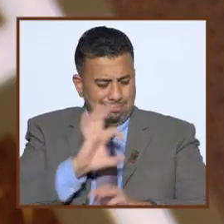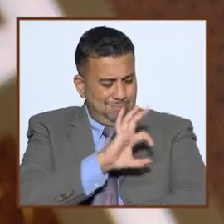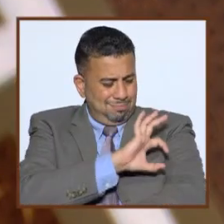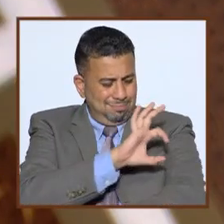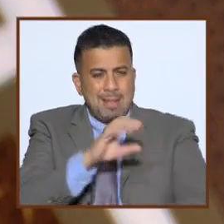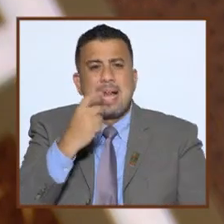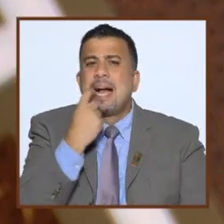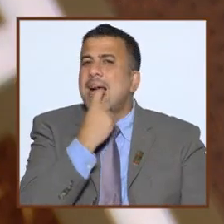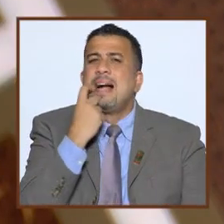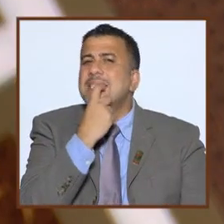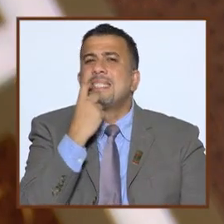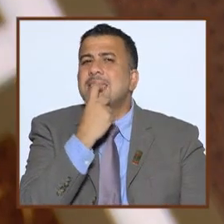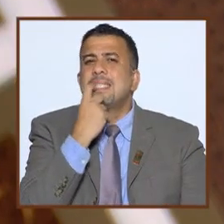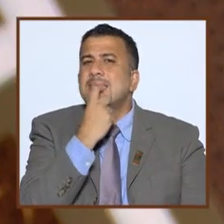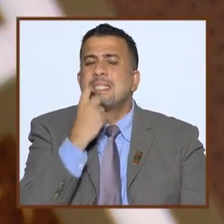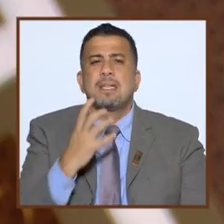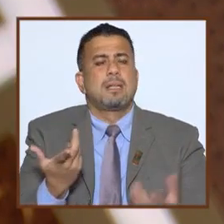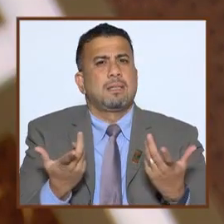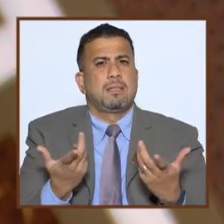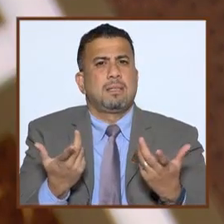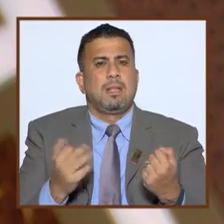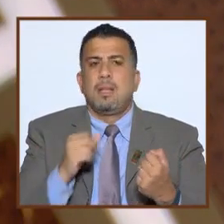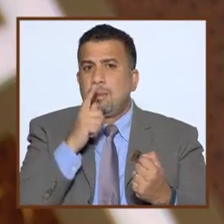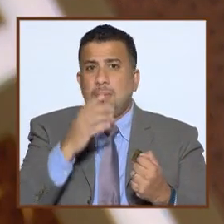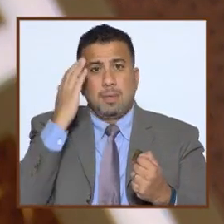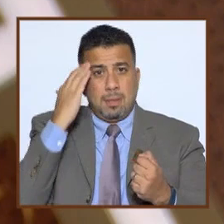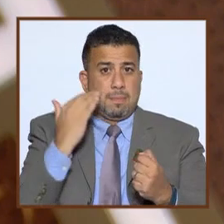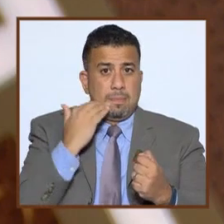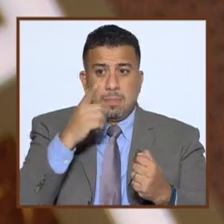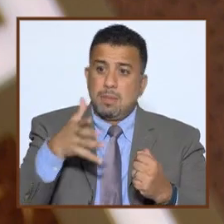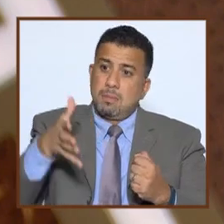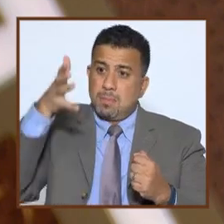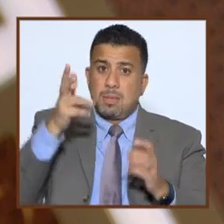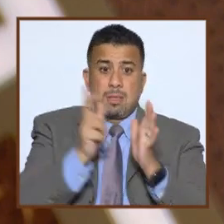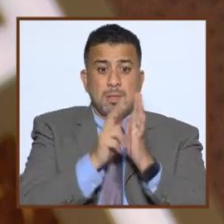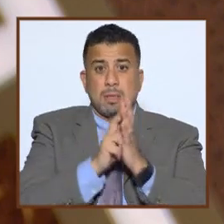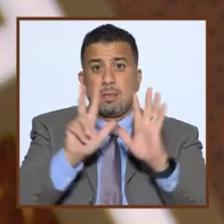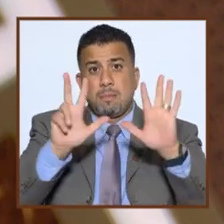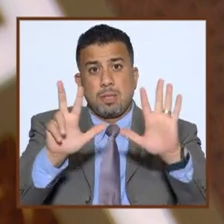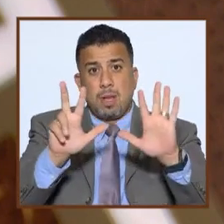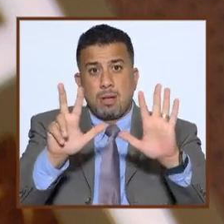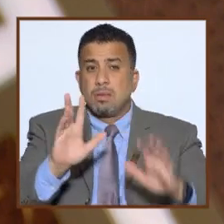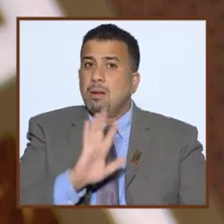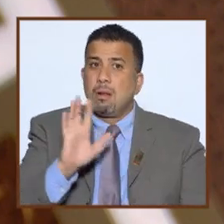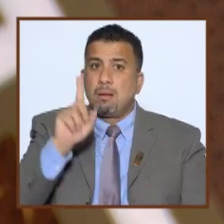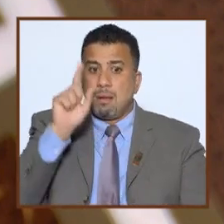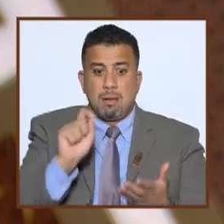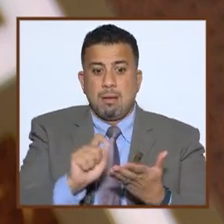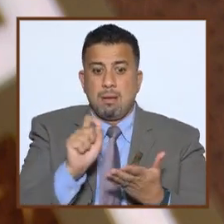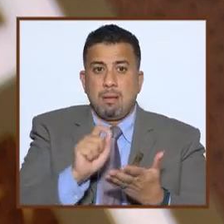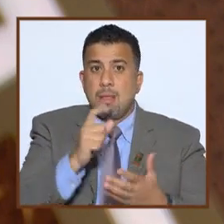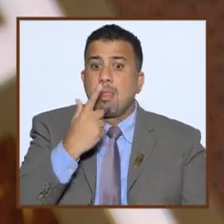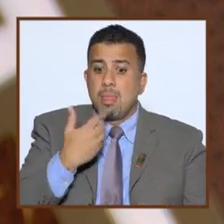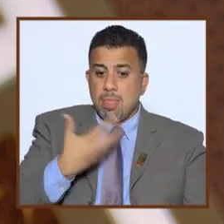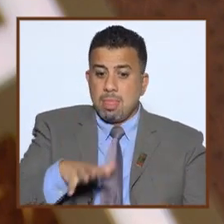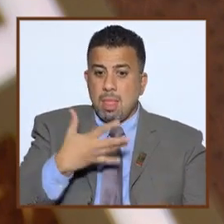السعوديه بالنسبه لبنتك الان بالغه بلغت والان يجري عليها القلم ويجب على